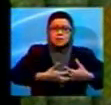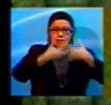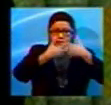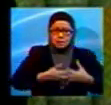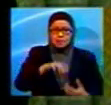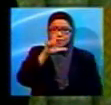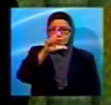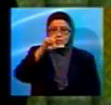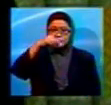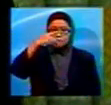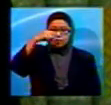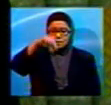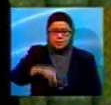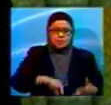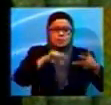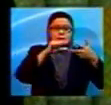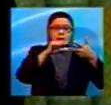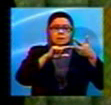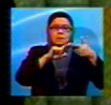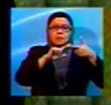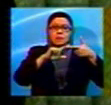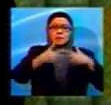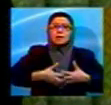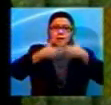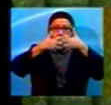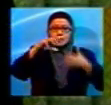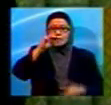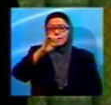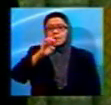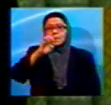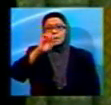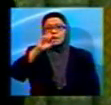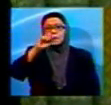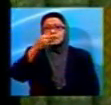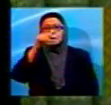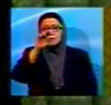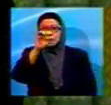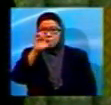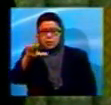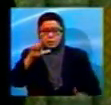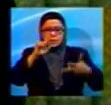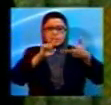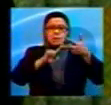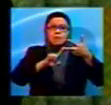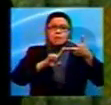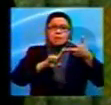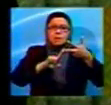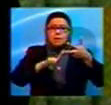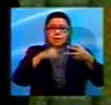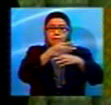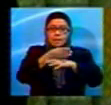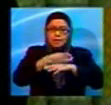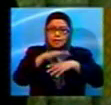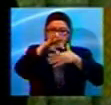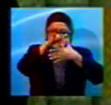kilang metanol dan satu lagi untuk penternakan daging yang bernilai lebih